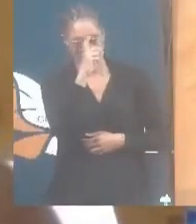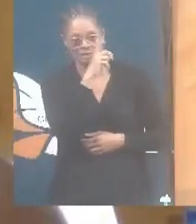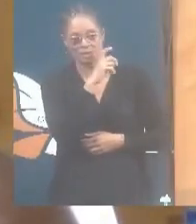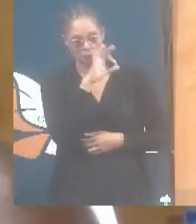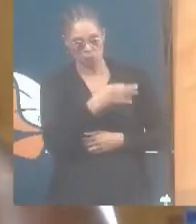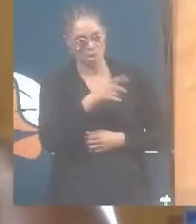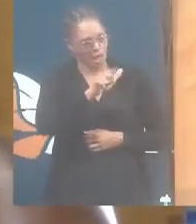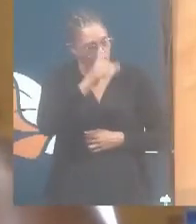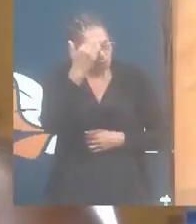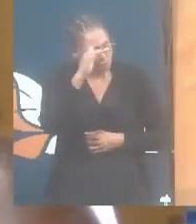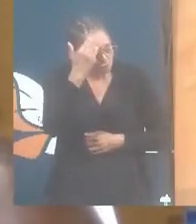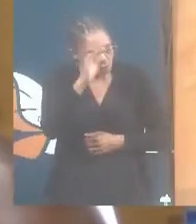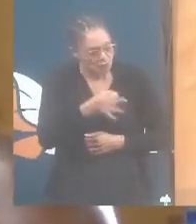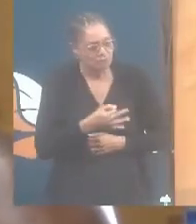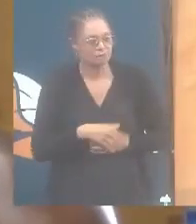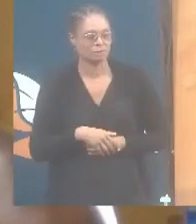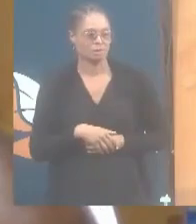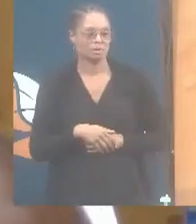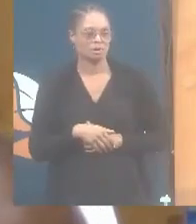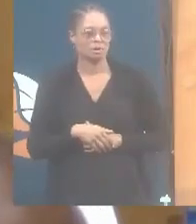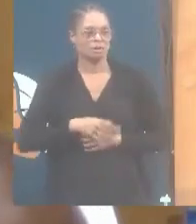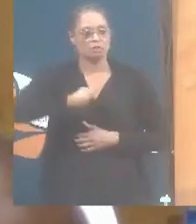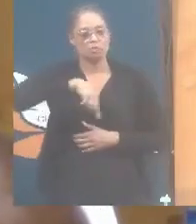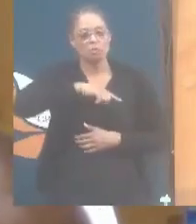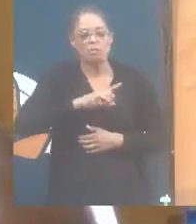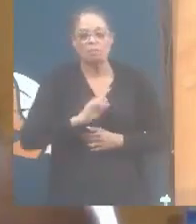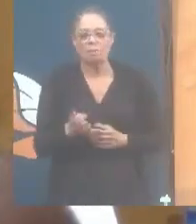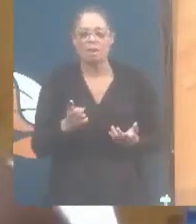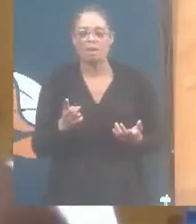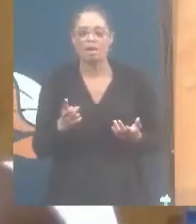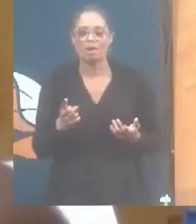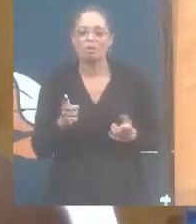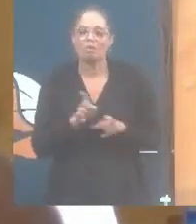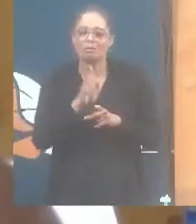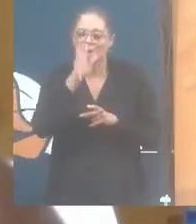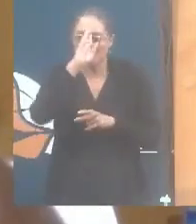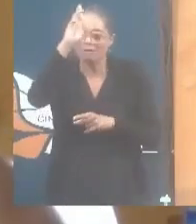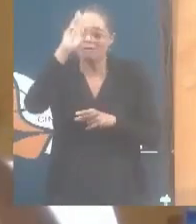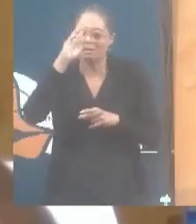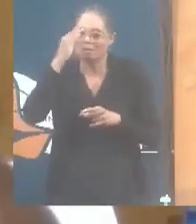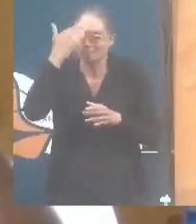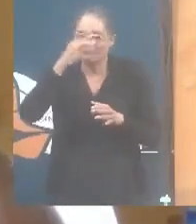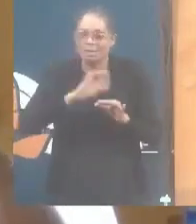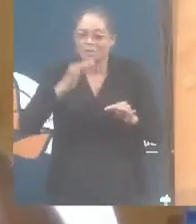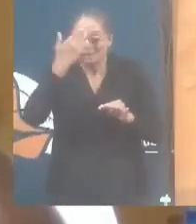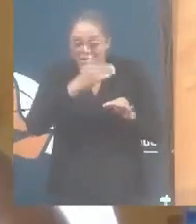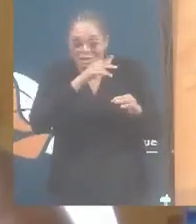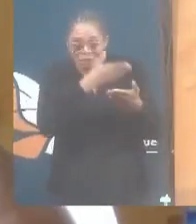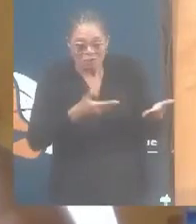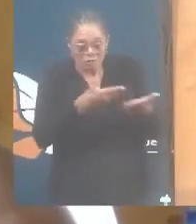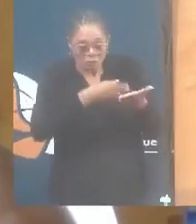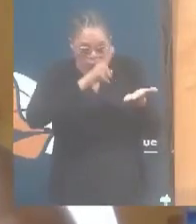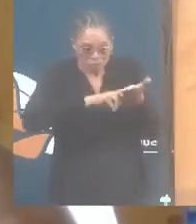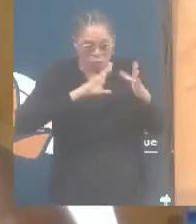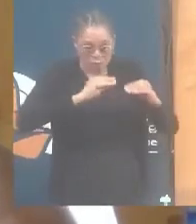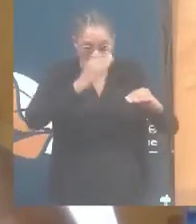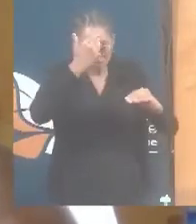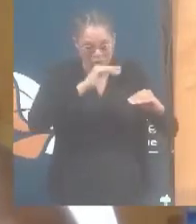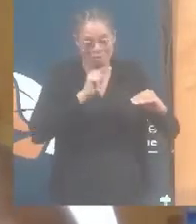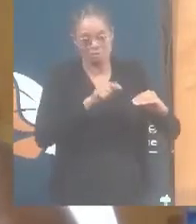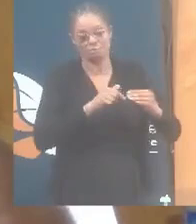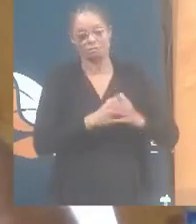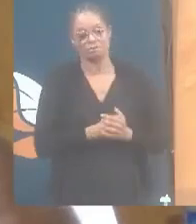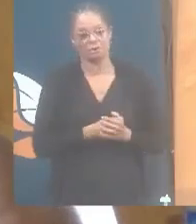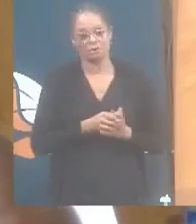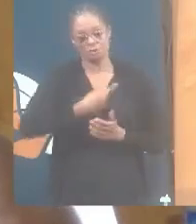elle existe. Nous ne sommes pas utopiques à ce point. Nous savons qu'il y a une réalité qui est là. Et que